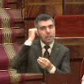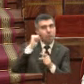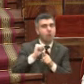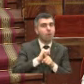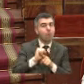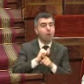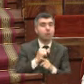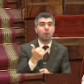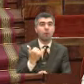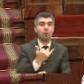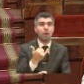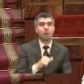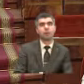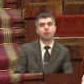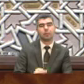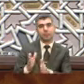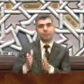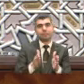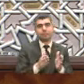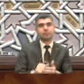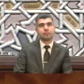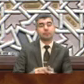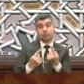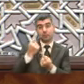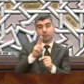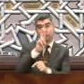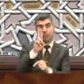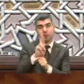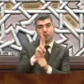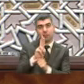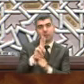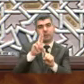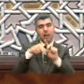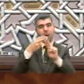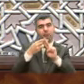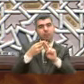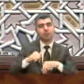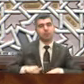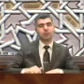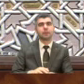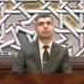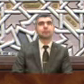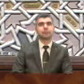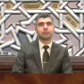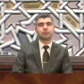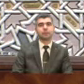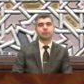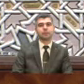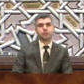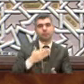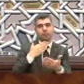الوزير، هل من تعقيب إضافي آخر؟ كلمة السيد الوزير للرد على التعقيبين.